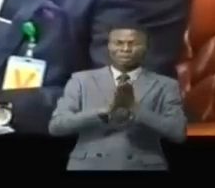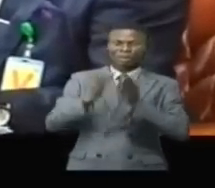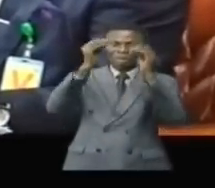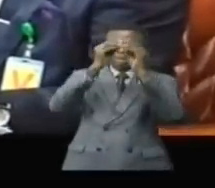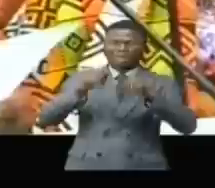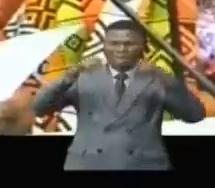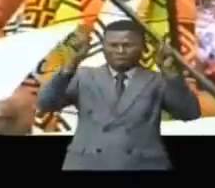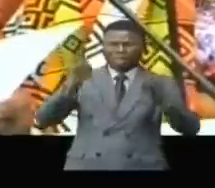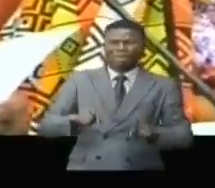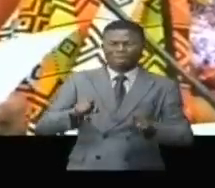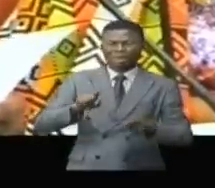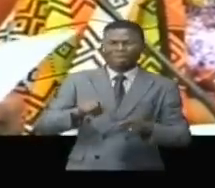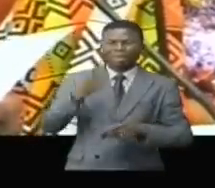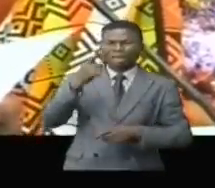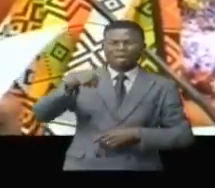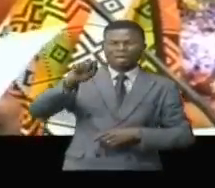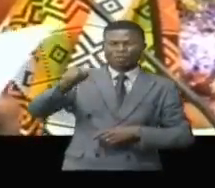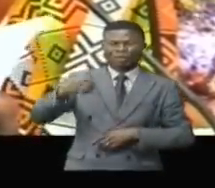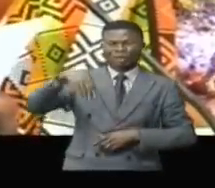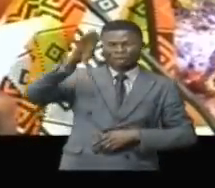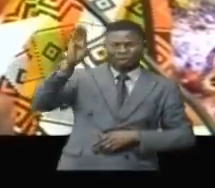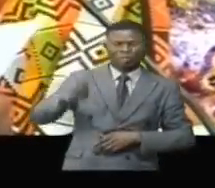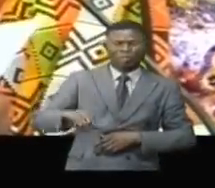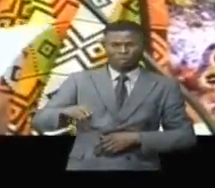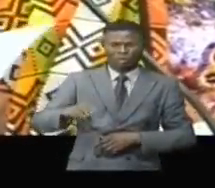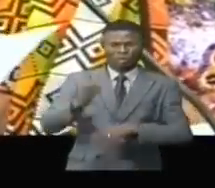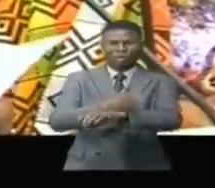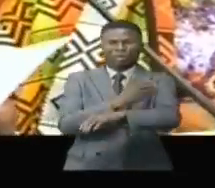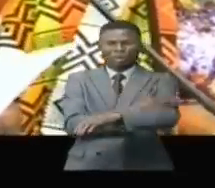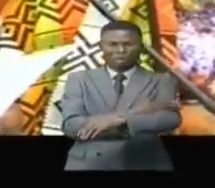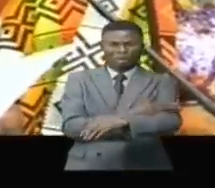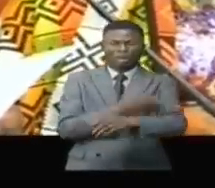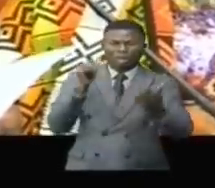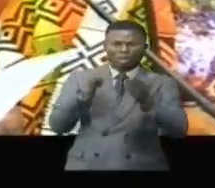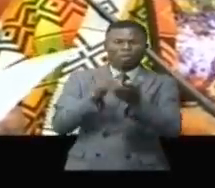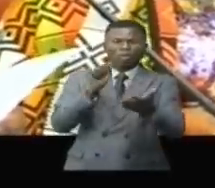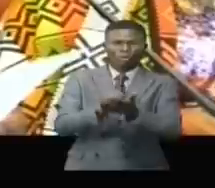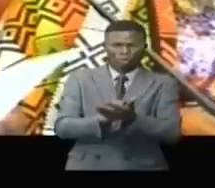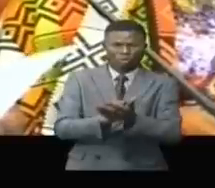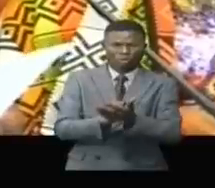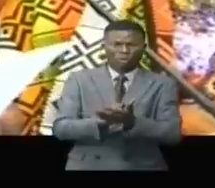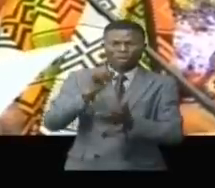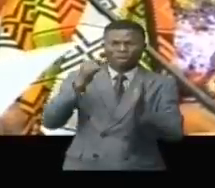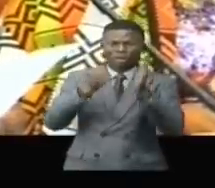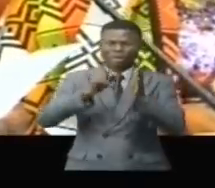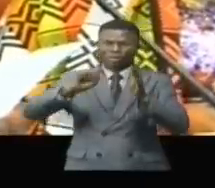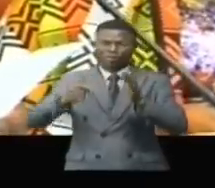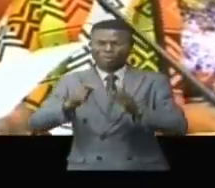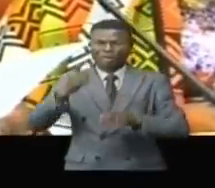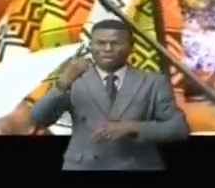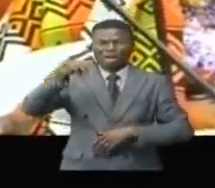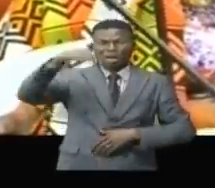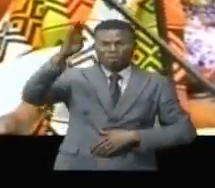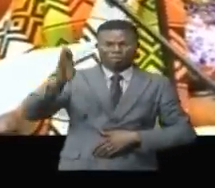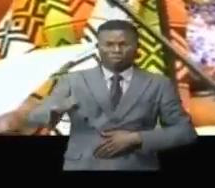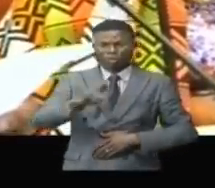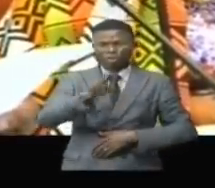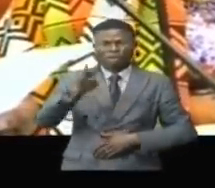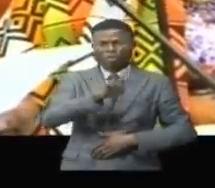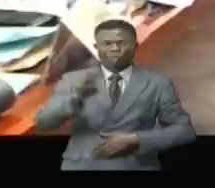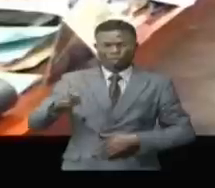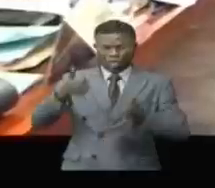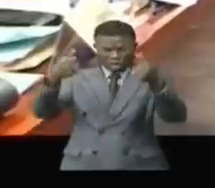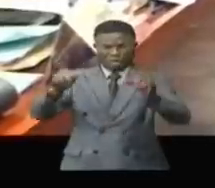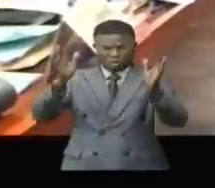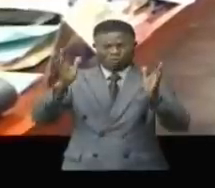à 6,1%. La croissance estimée quant à elle à 6,1% pour 2022 reste